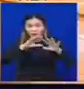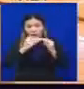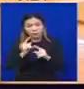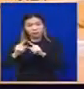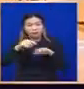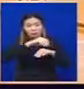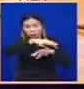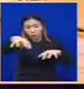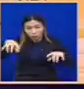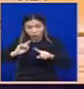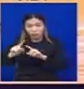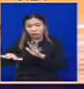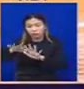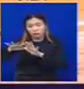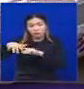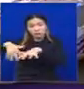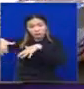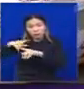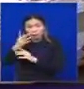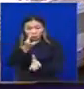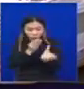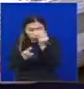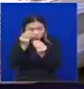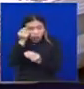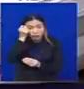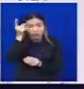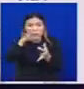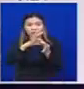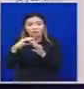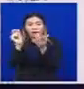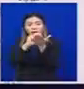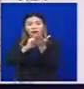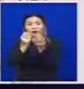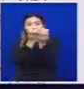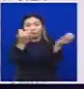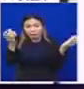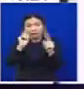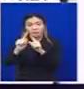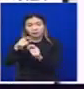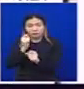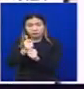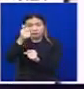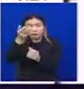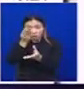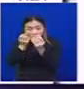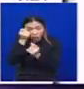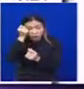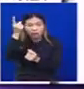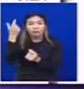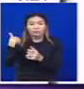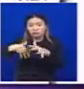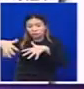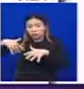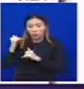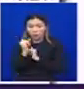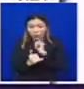นั้นจะทำให้ประชาชนเกิดความเข้าใจในเนื้อหาสาระของร่างรัฐธรรมนูญฉบับนี้เพิ่มมากขึ้นรวมทั้งจะทำให้ประชาชนมา